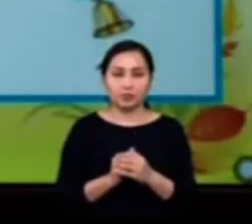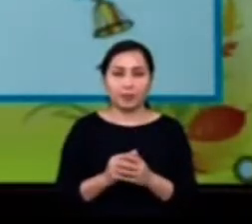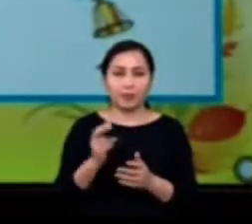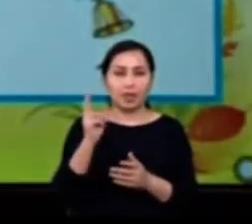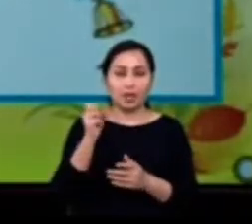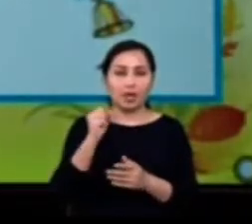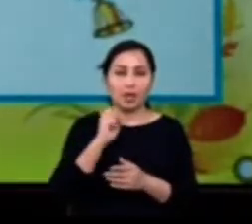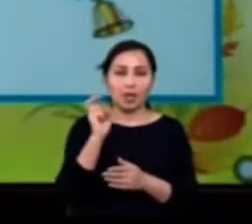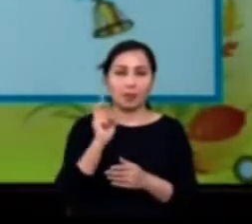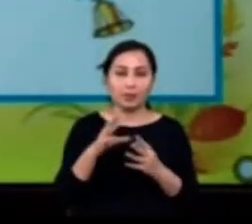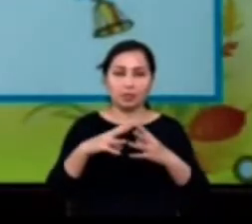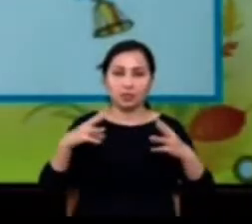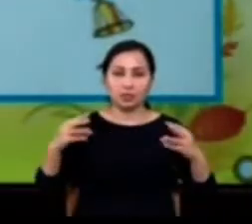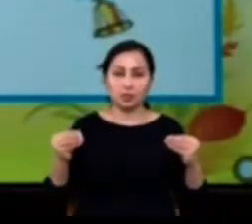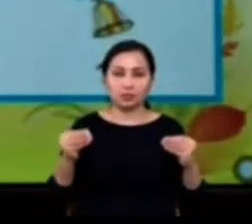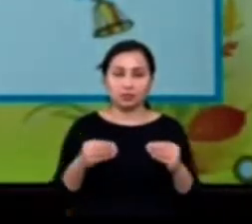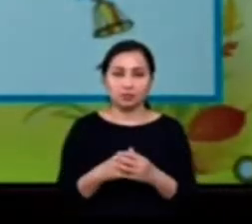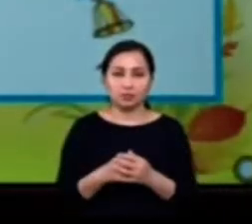кабачки,